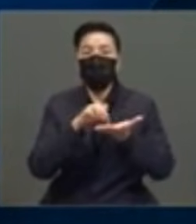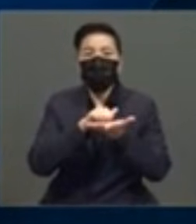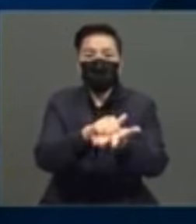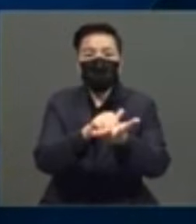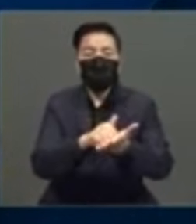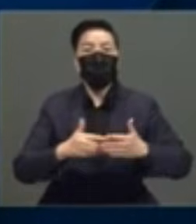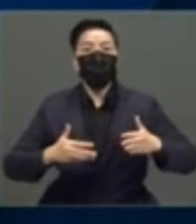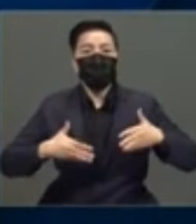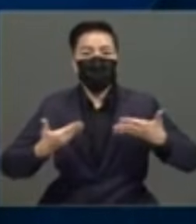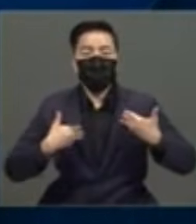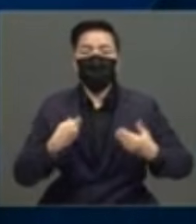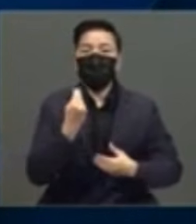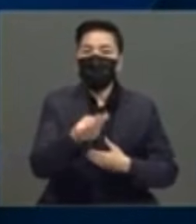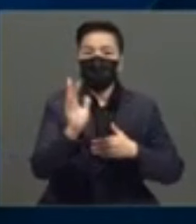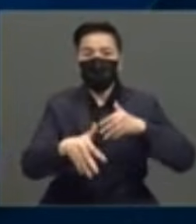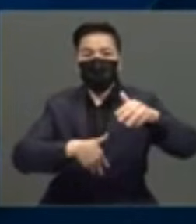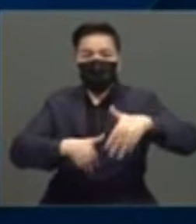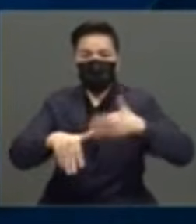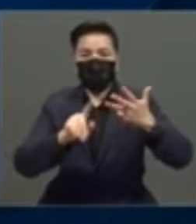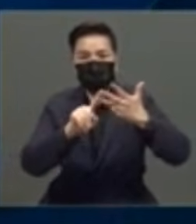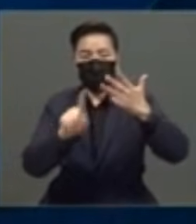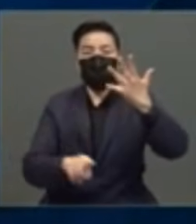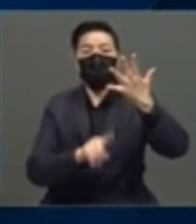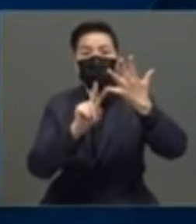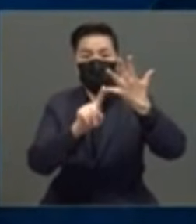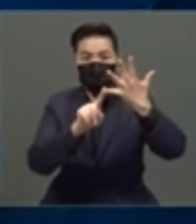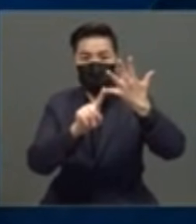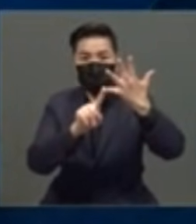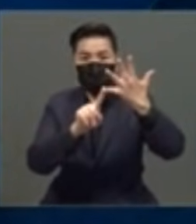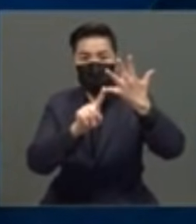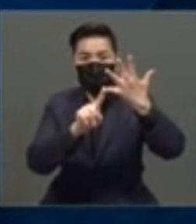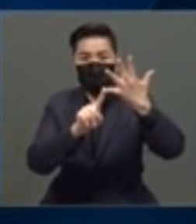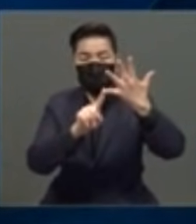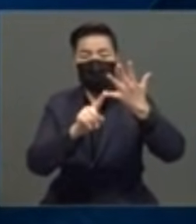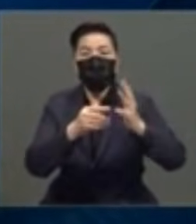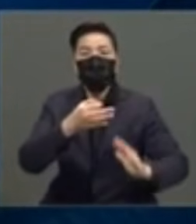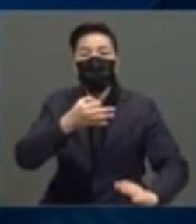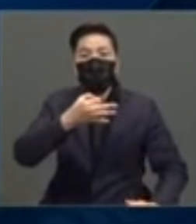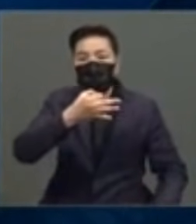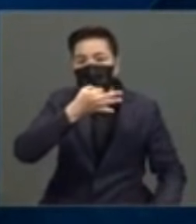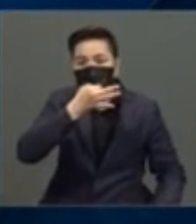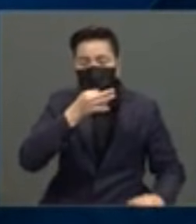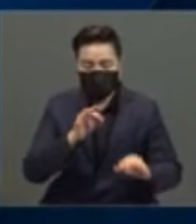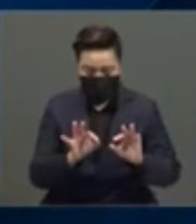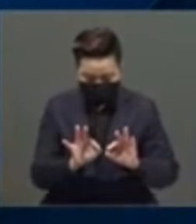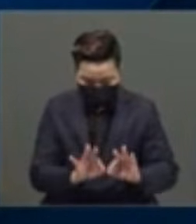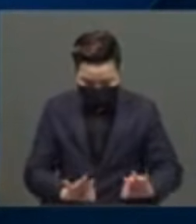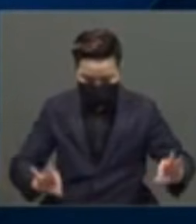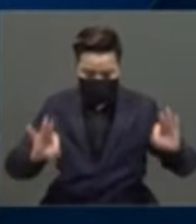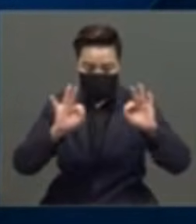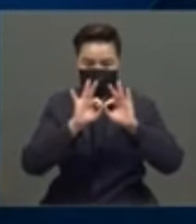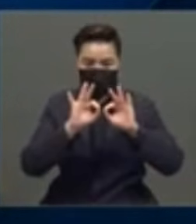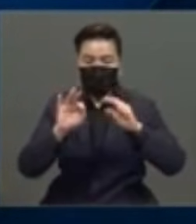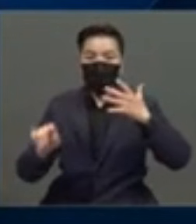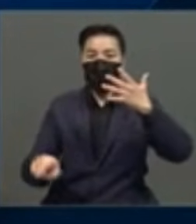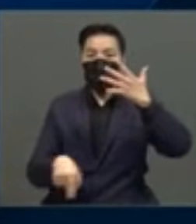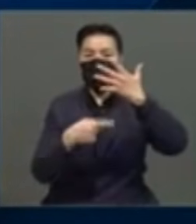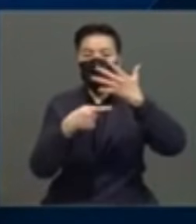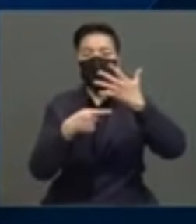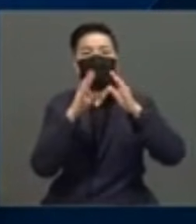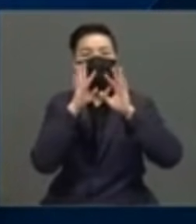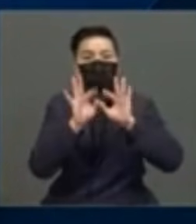ประโยชน์เพื่อความสะดวกแก่ประชาชน5การประกอบอาชีพที่จำเป็น6กรณีจ